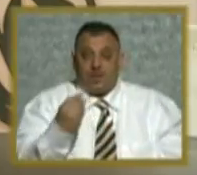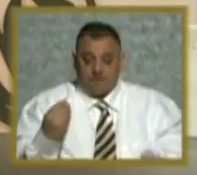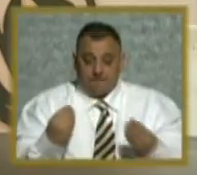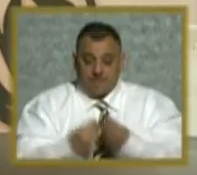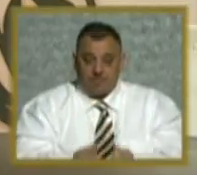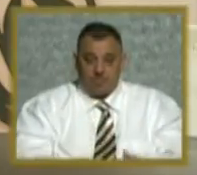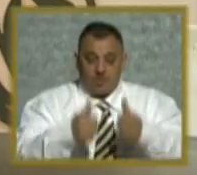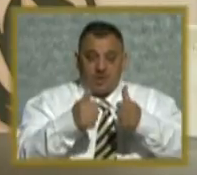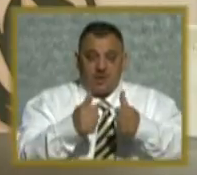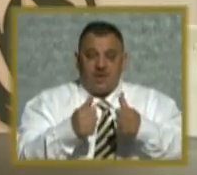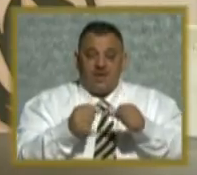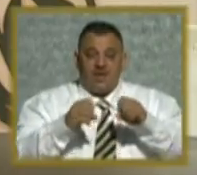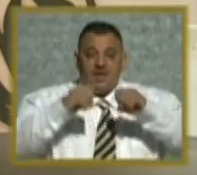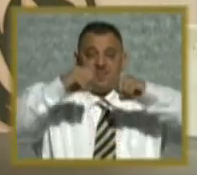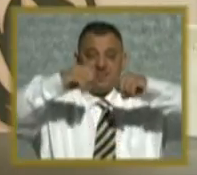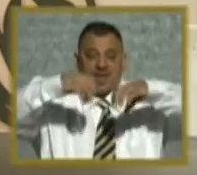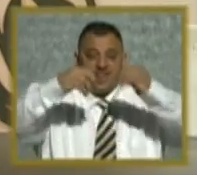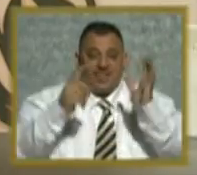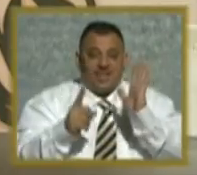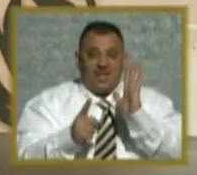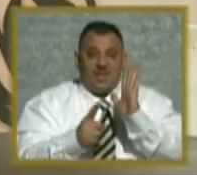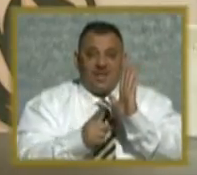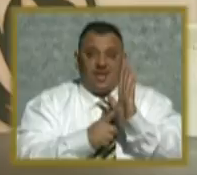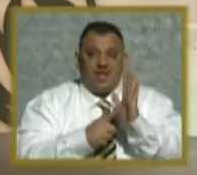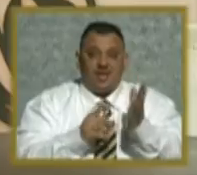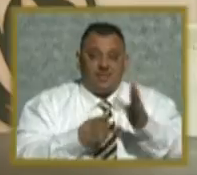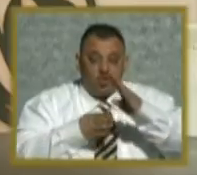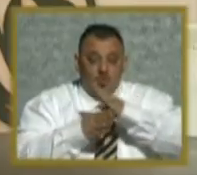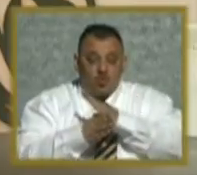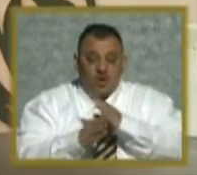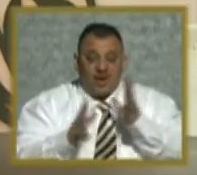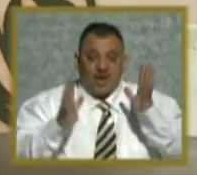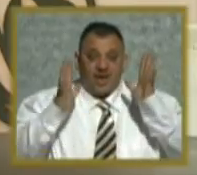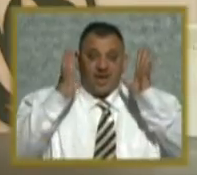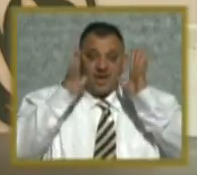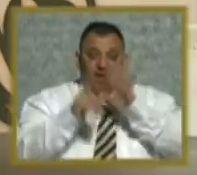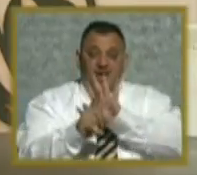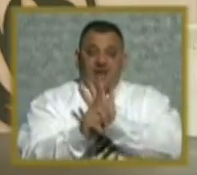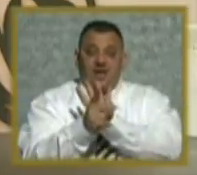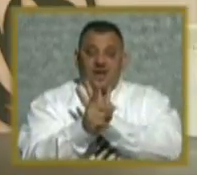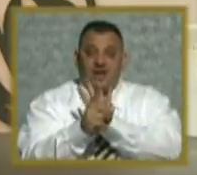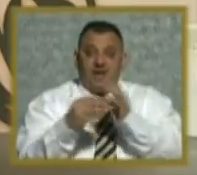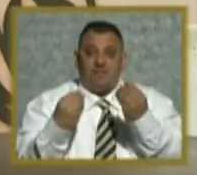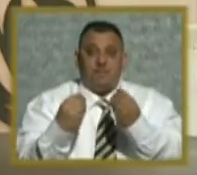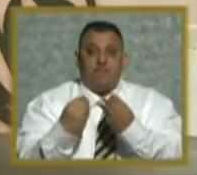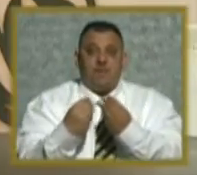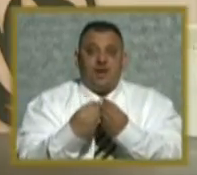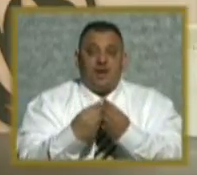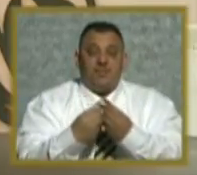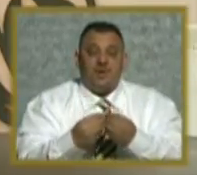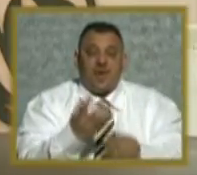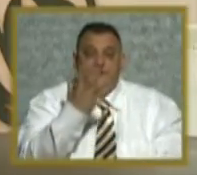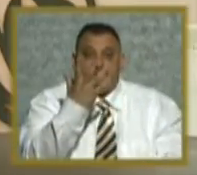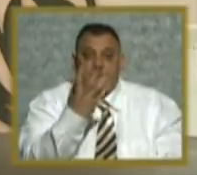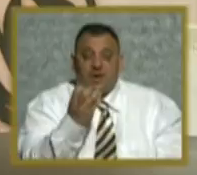لا؟ يا أخ علي بارك الله فيك، ما دمت أنك دخلت المسجد وإمام المسجد جمع بين المغرب